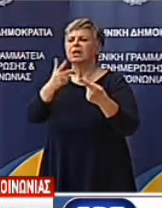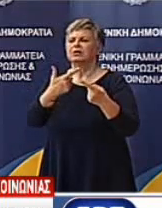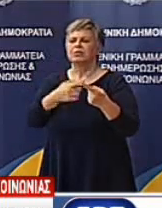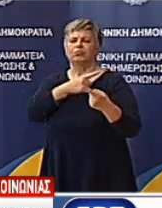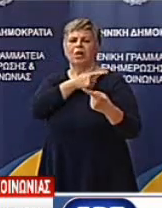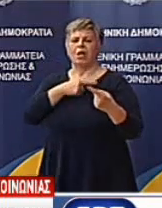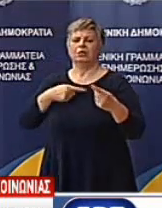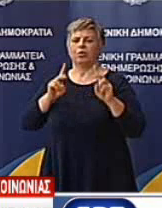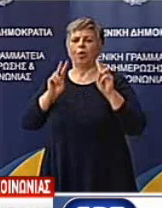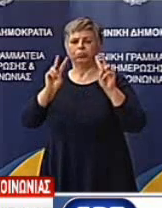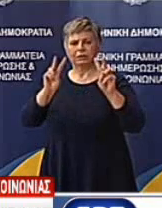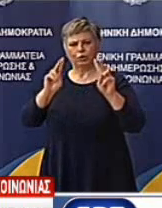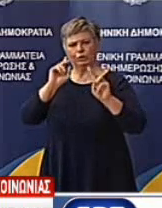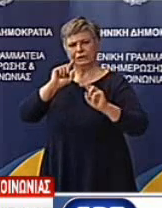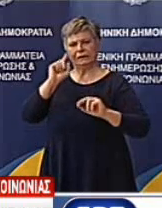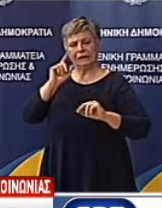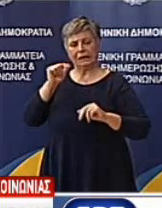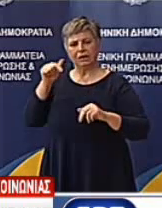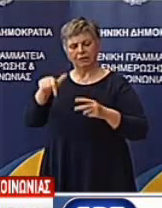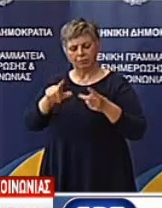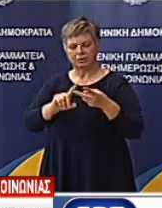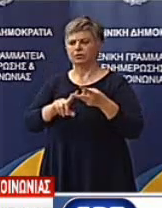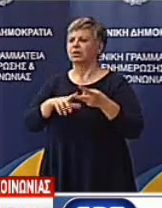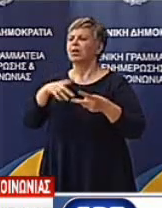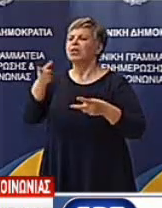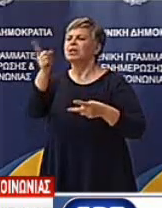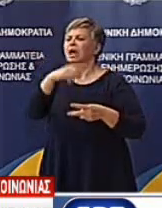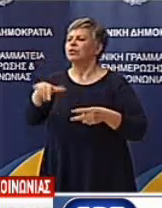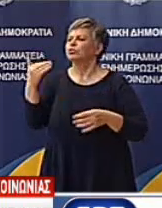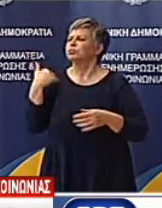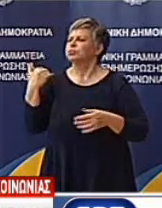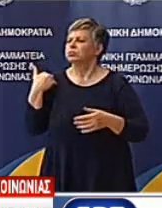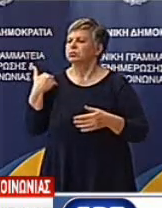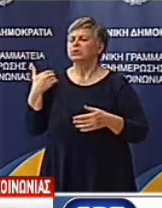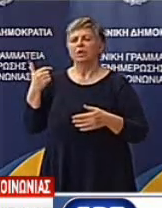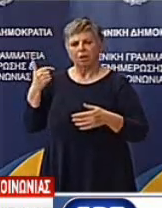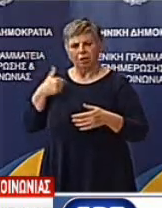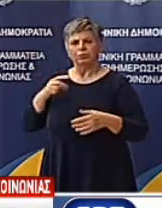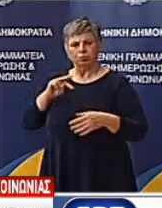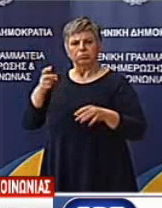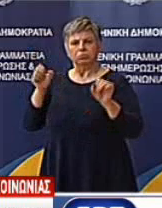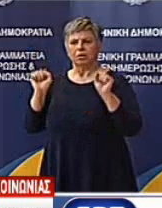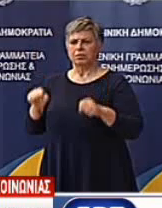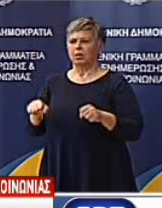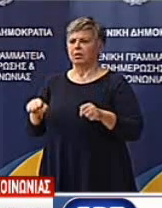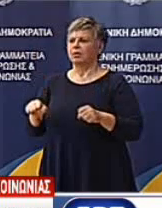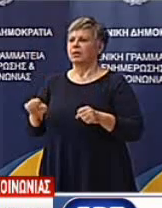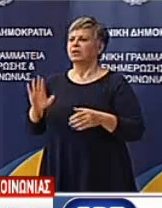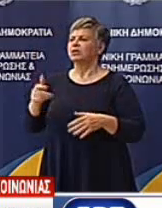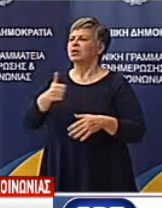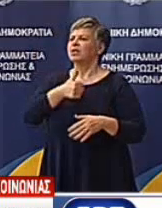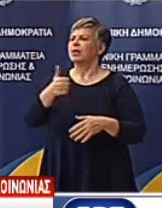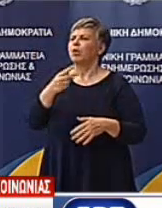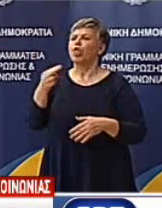αρχηγούς προκειμένου να ενημερωθεί ή να συζητηθεί οτιδήποτε άλλο, διότι προφανώς εκτός από το προσφυγικό, σε